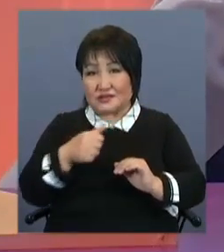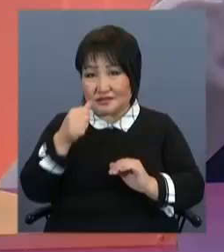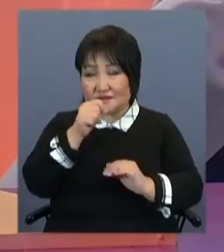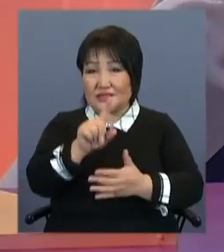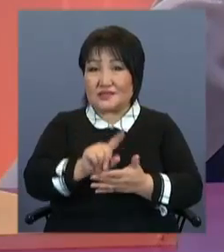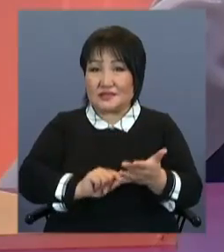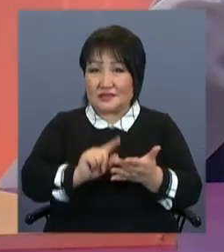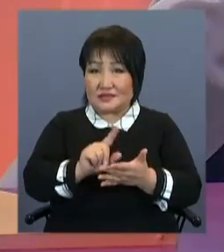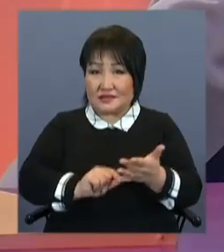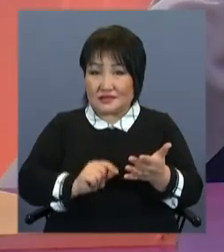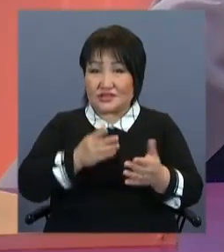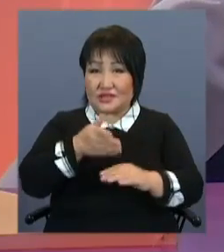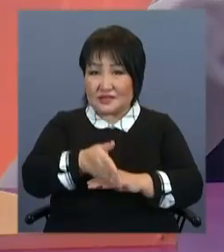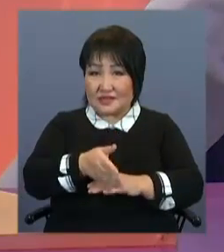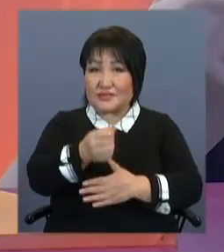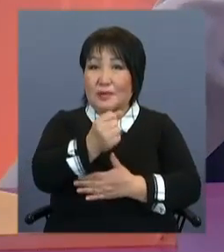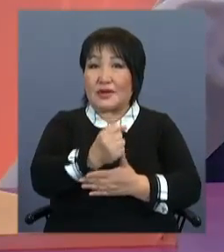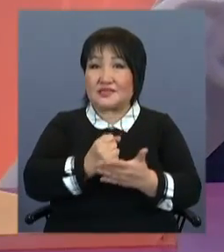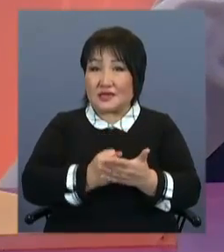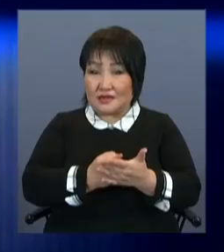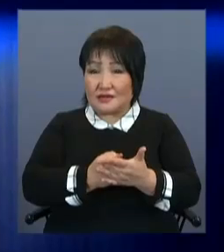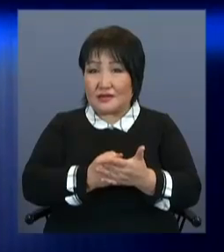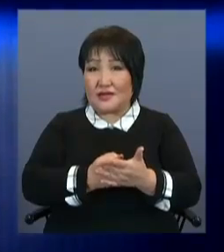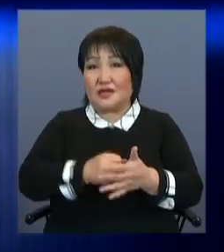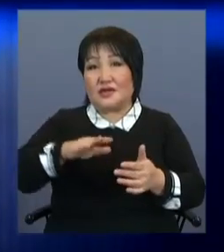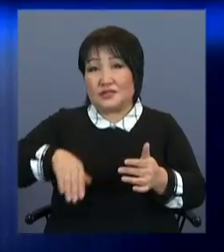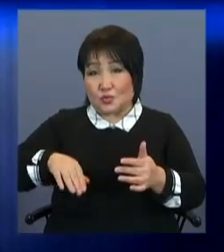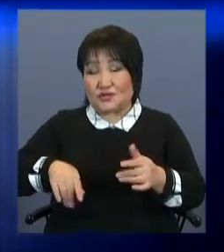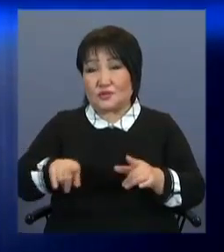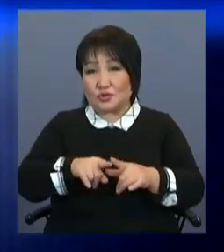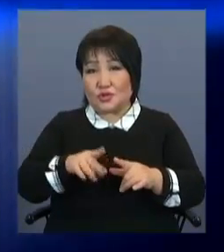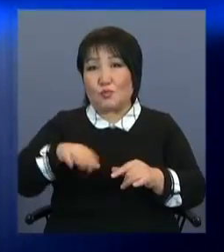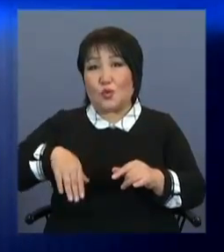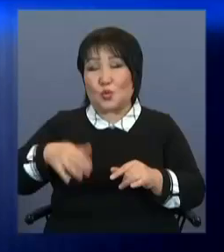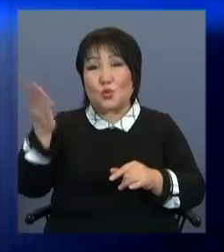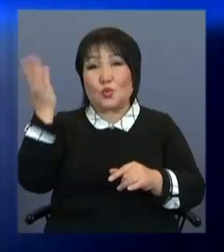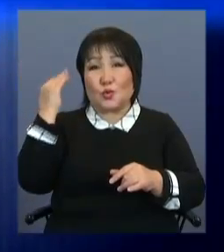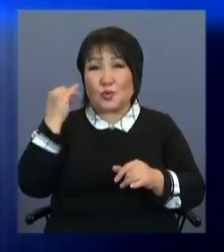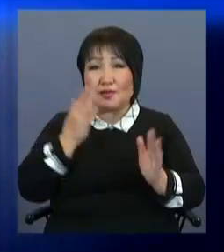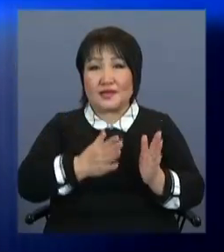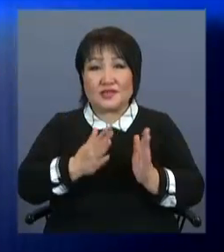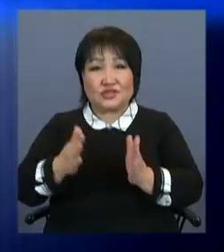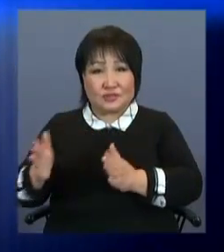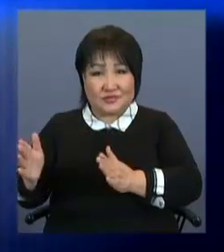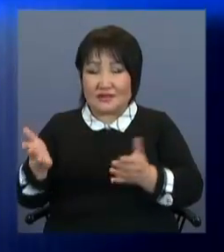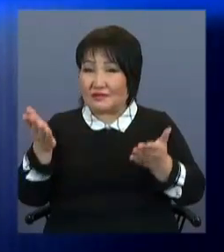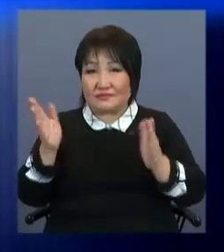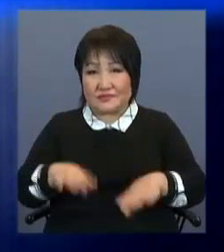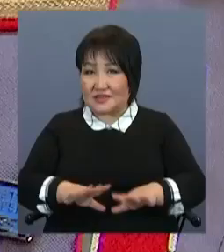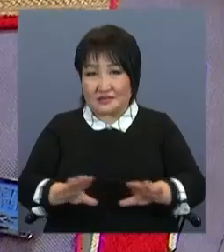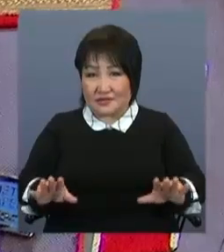кейін запасқа, одан кейінде сол бұрынғы режимді тастаған жоқ. Ертеңгісін ерте тұрып,